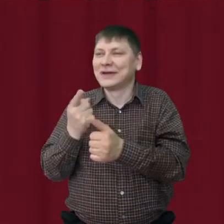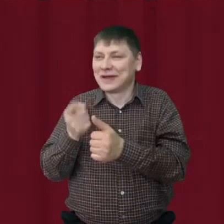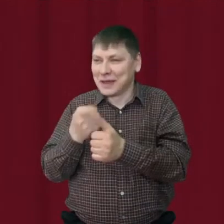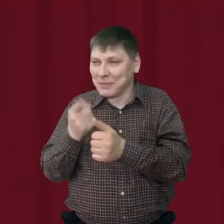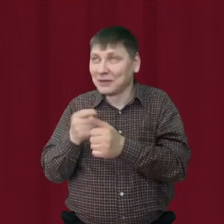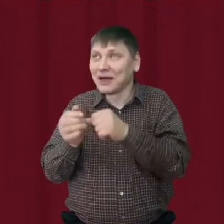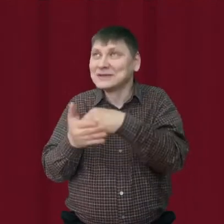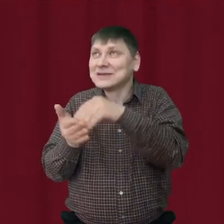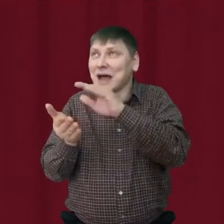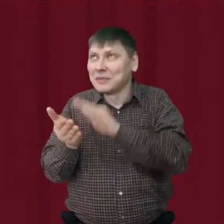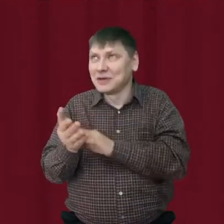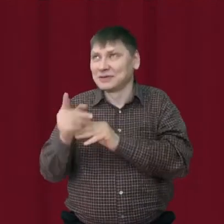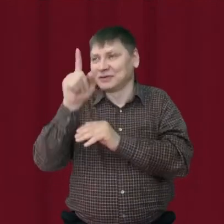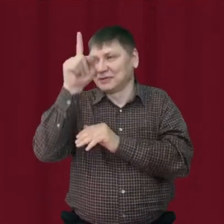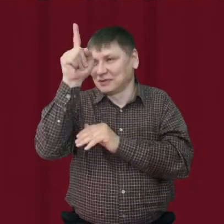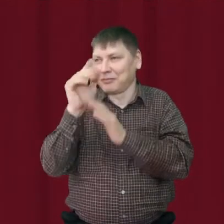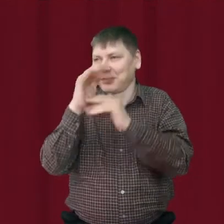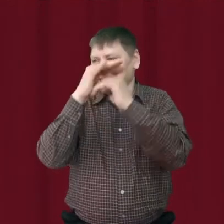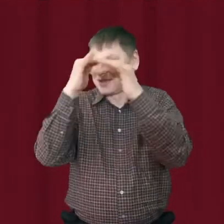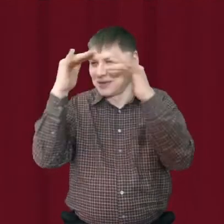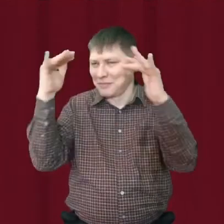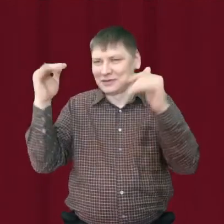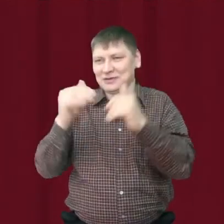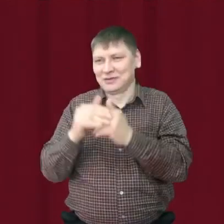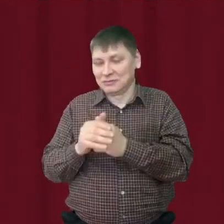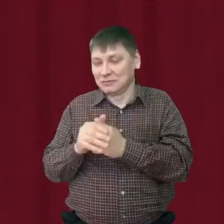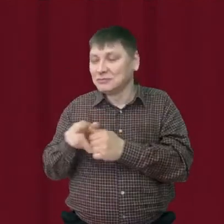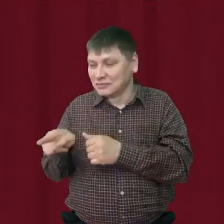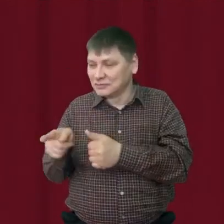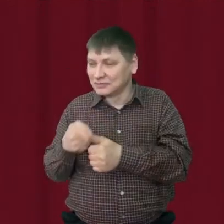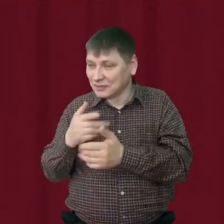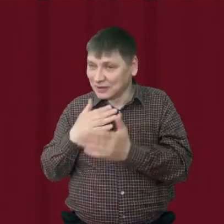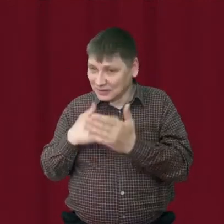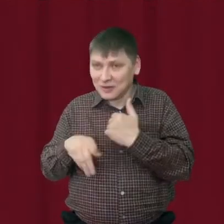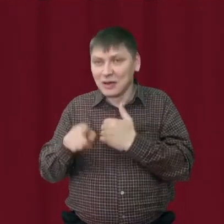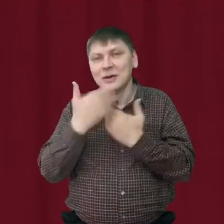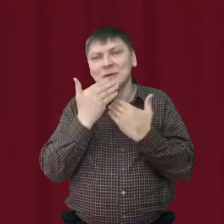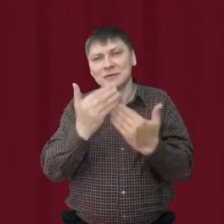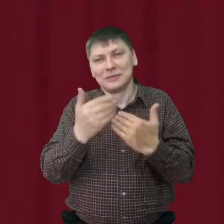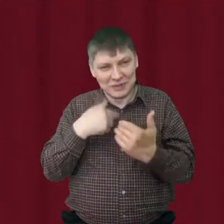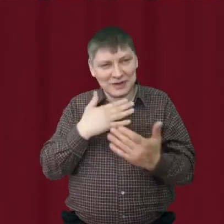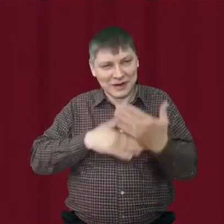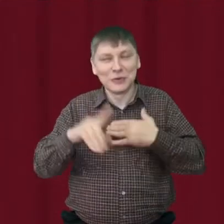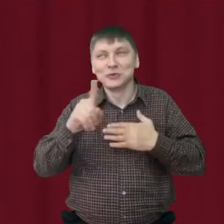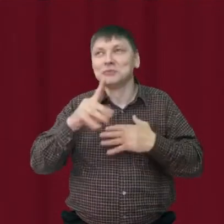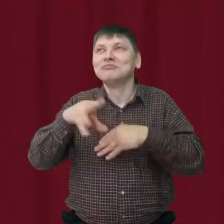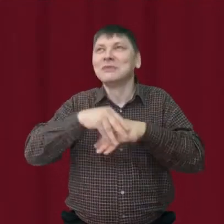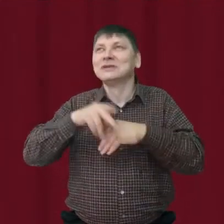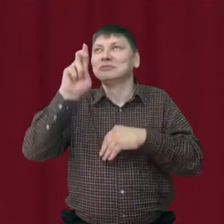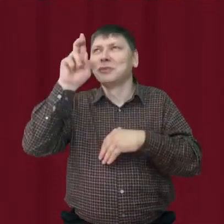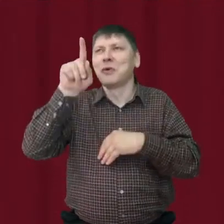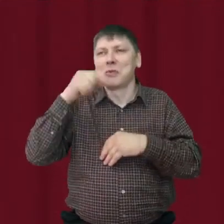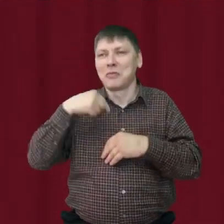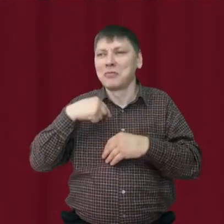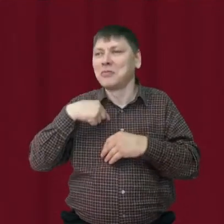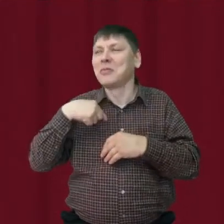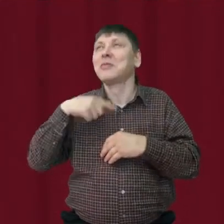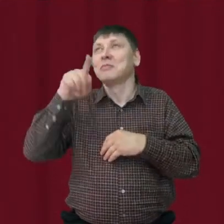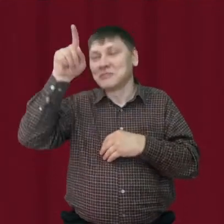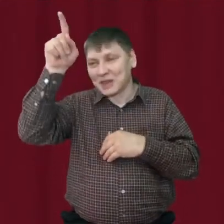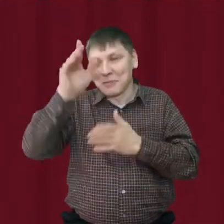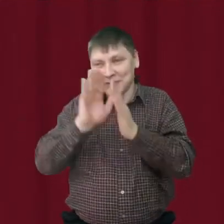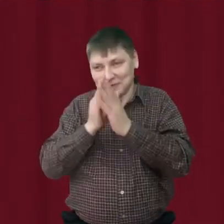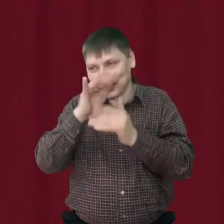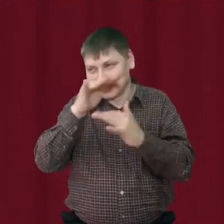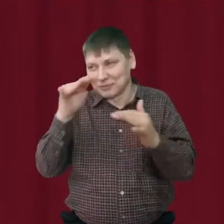что имена ваши написаны на небесах. Мы радуемся тому, что мы вместе с Богом можем совершать Его работу на этой земле.